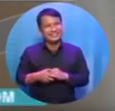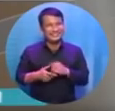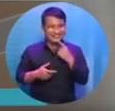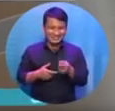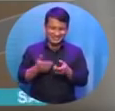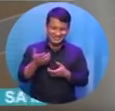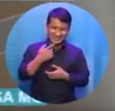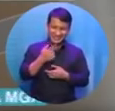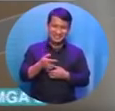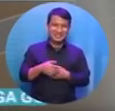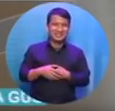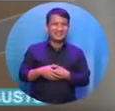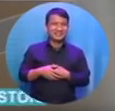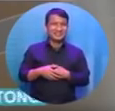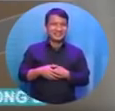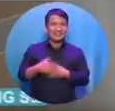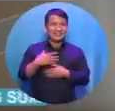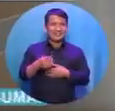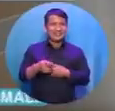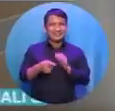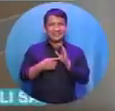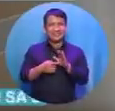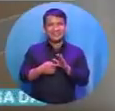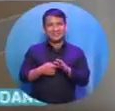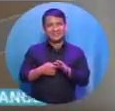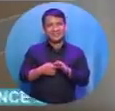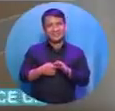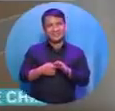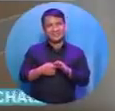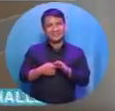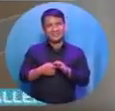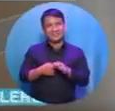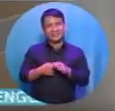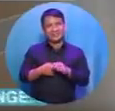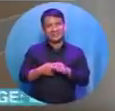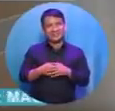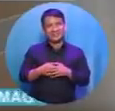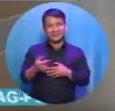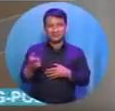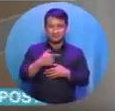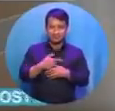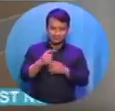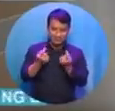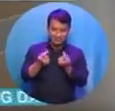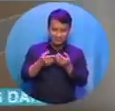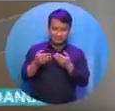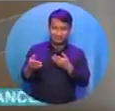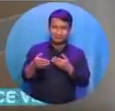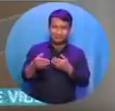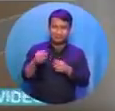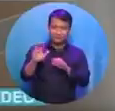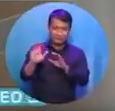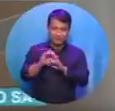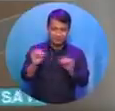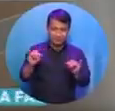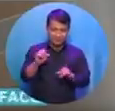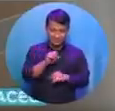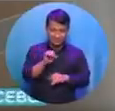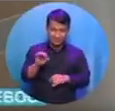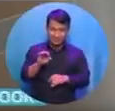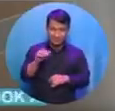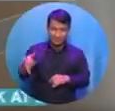Wow ha. Awan na kausap. Anyway, sir. Sir. Okay, ganito pong gagawin natin, sir. Huwag niyo po ibababang